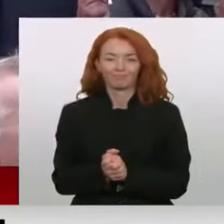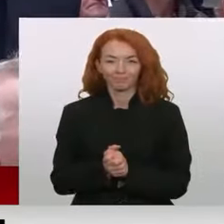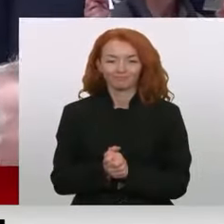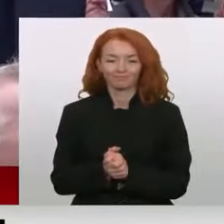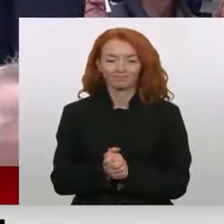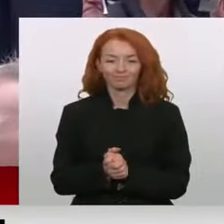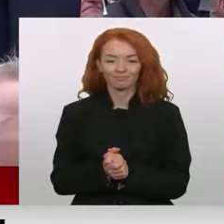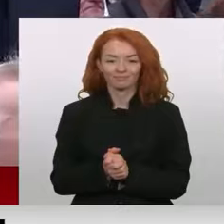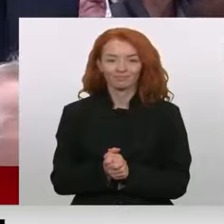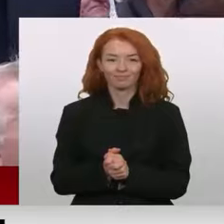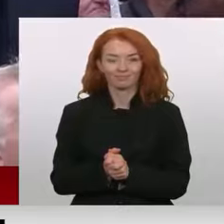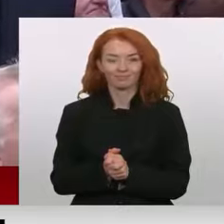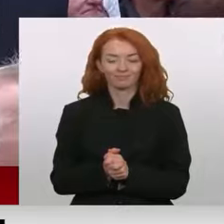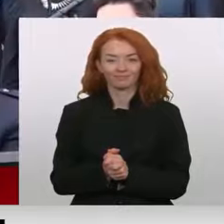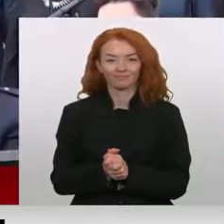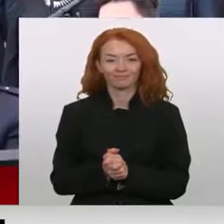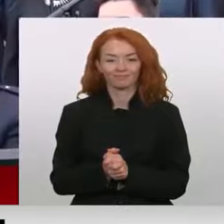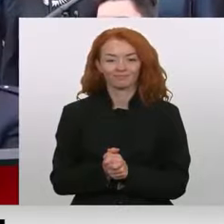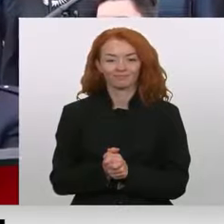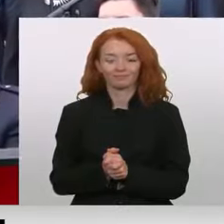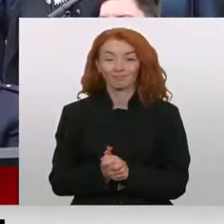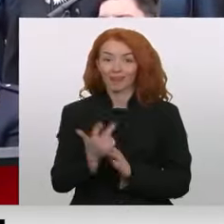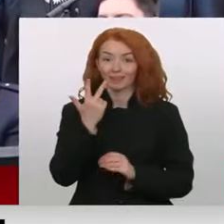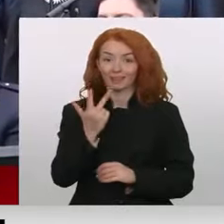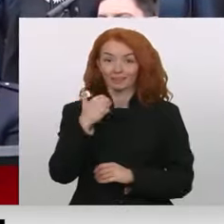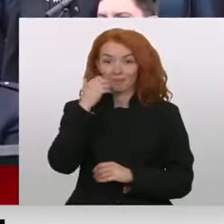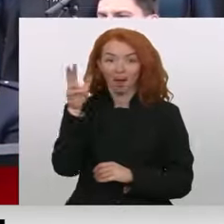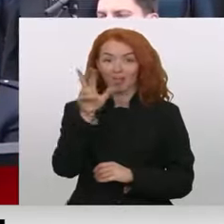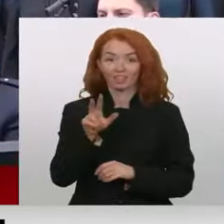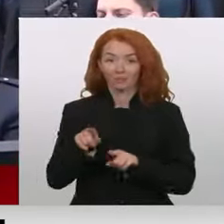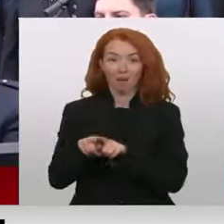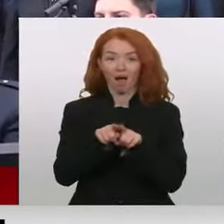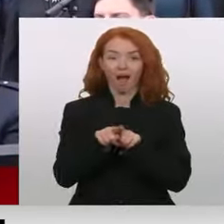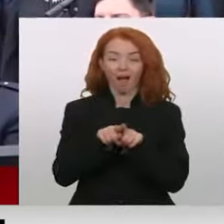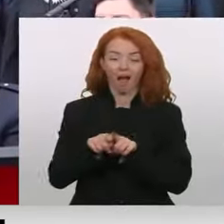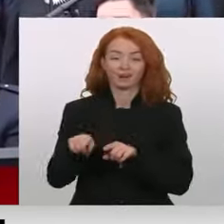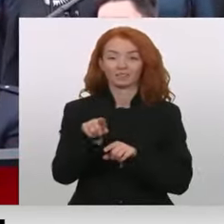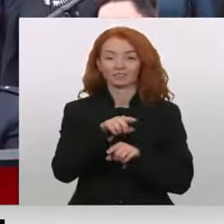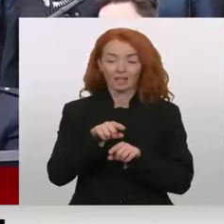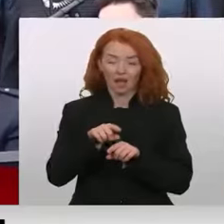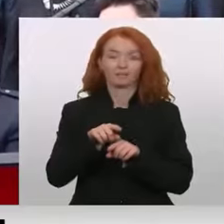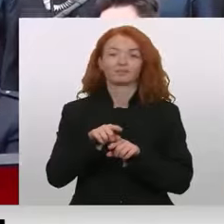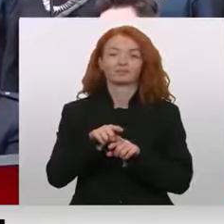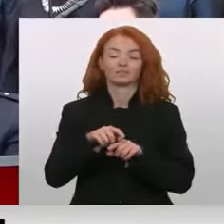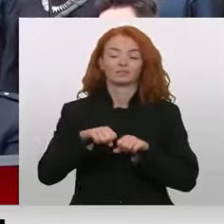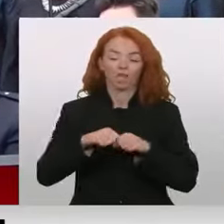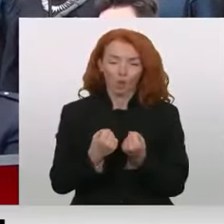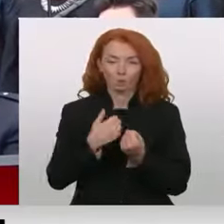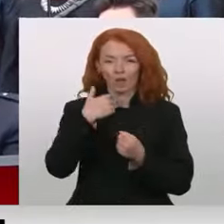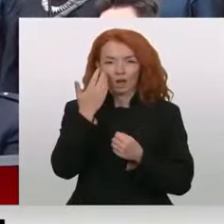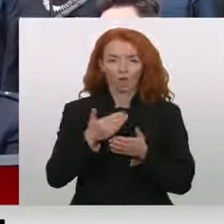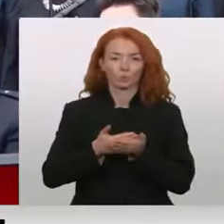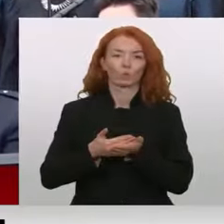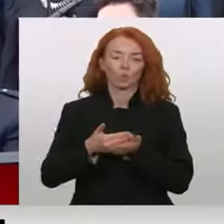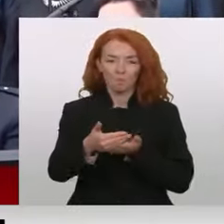Baltijos sesės kartu pasiekė lūžio tašką. Trīs Baltijas māsas sasniedza lūzuma punktu, pēc kā turpmākā dzīve jūgā